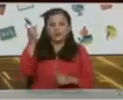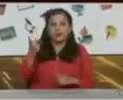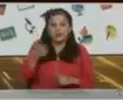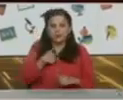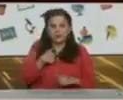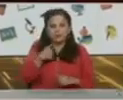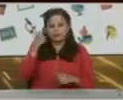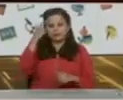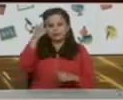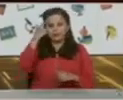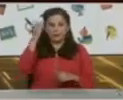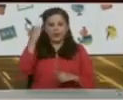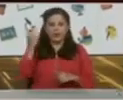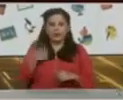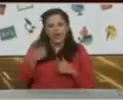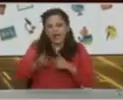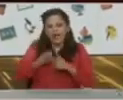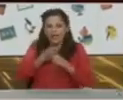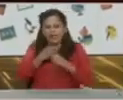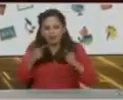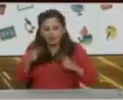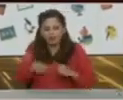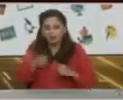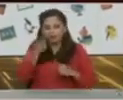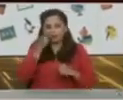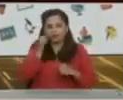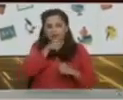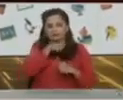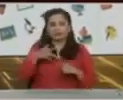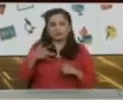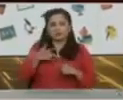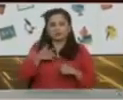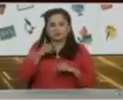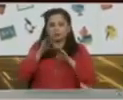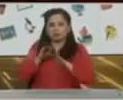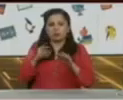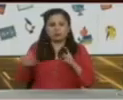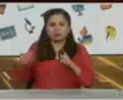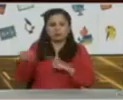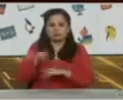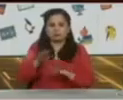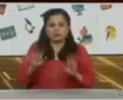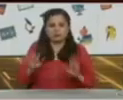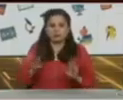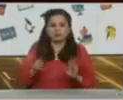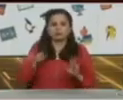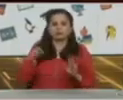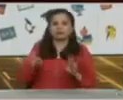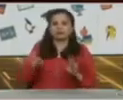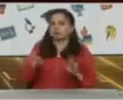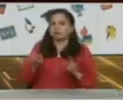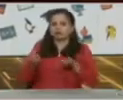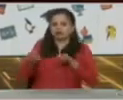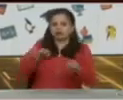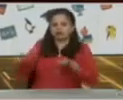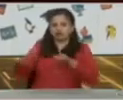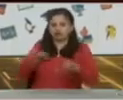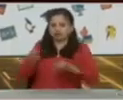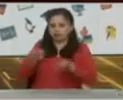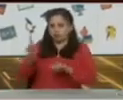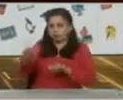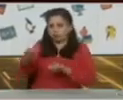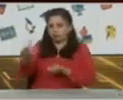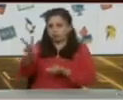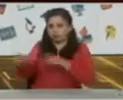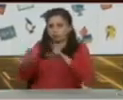मेंटेलिटी ऐसी हो जाती है कि माँ बाप बच्चे को डोमिनेट करना चाहते